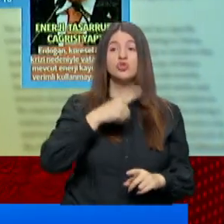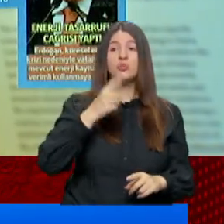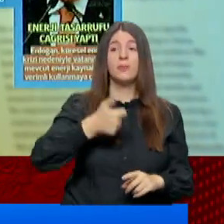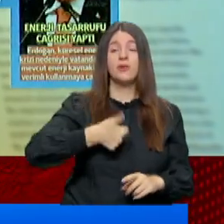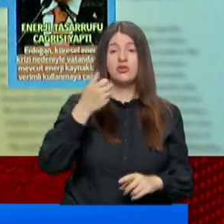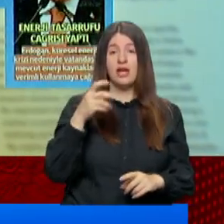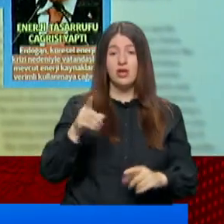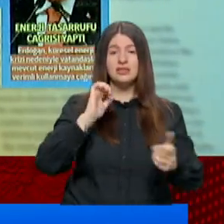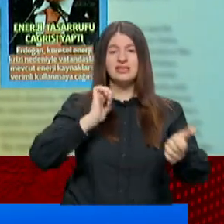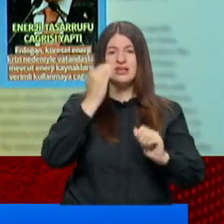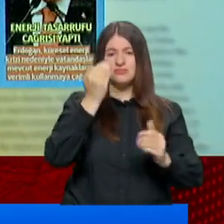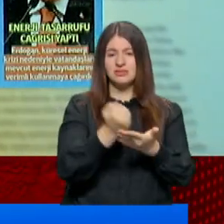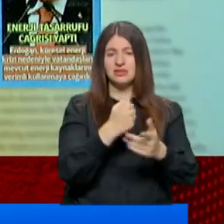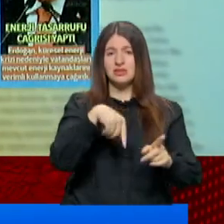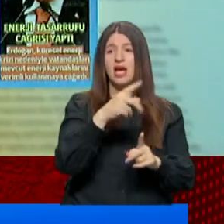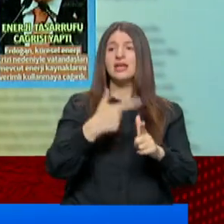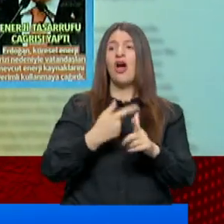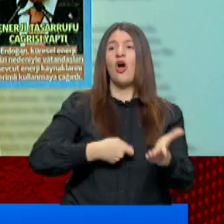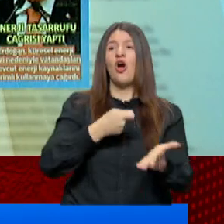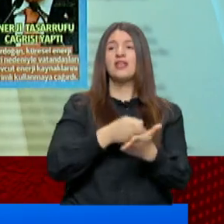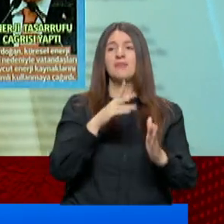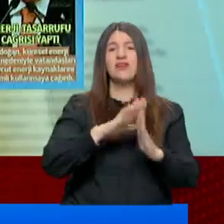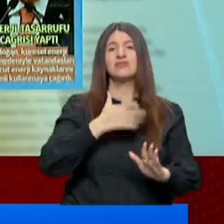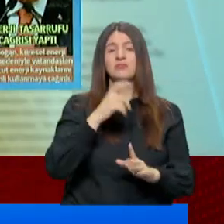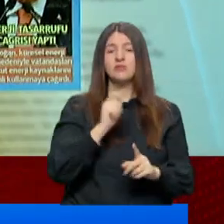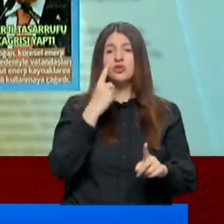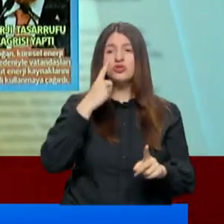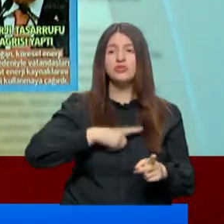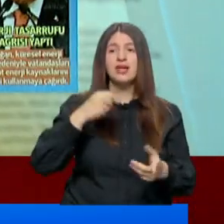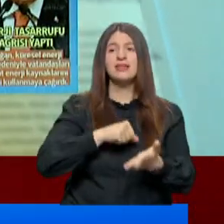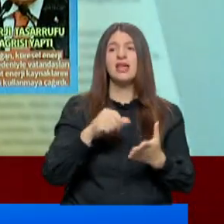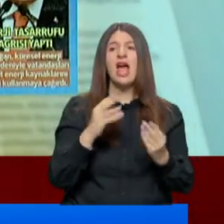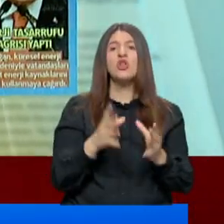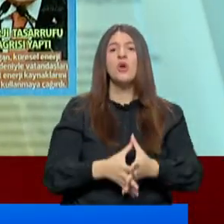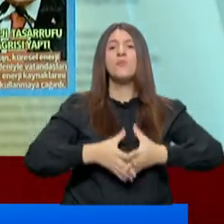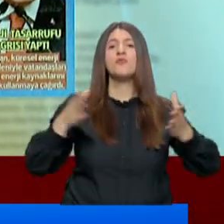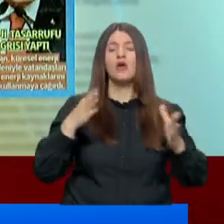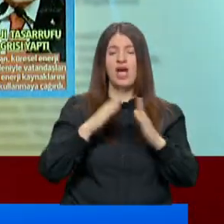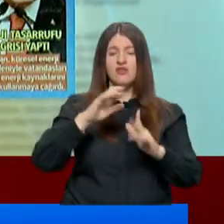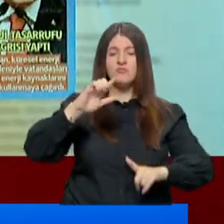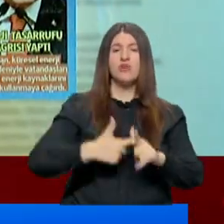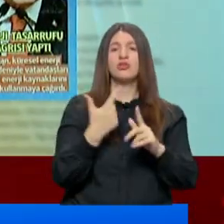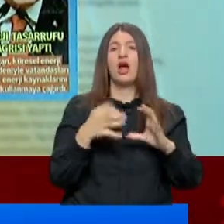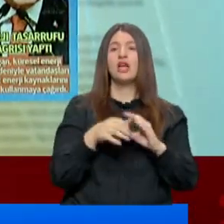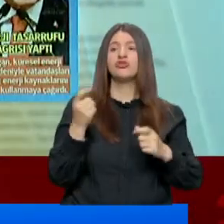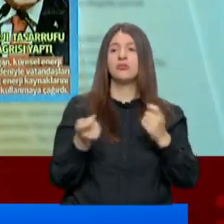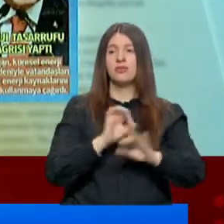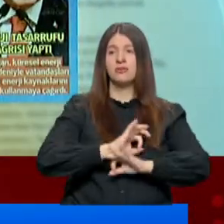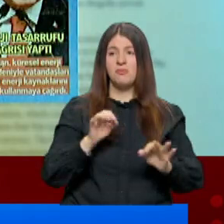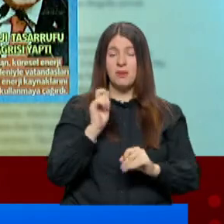Erdoğan dar gelirlileri kira öder gibi ev sahibi yapacak Cumhuriyet tarihinin en büyük konut projesiyle ilgili